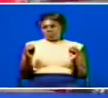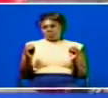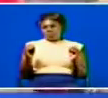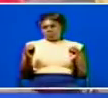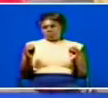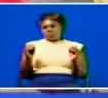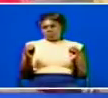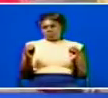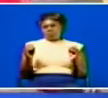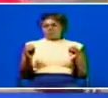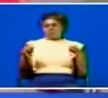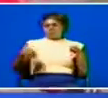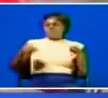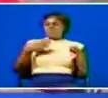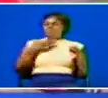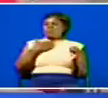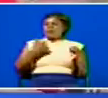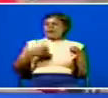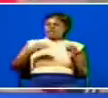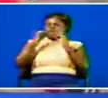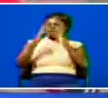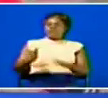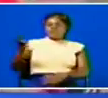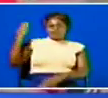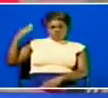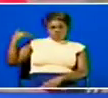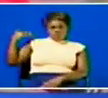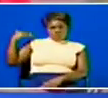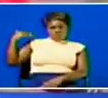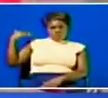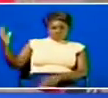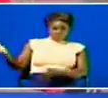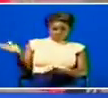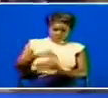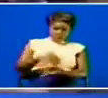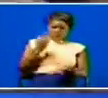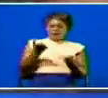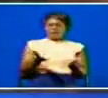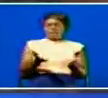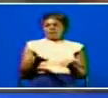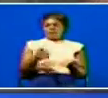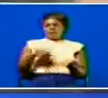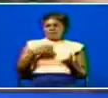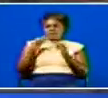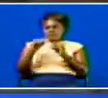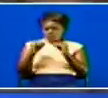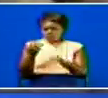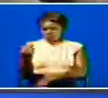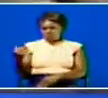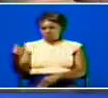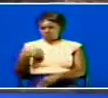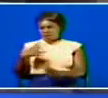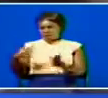Kwa hivyo tunataka yule mwalimu alikuwa yetu arudishiwe sisi. Mimi ndo nasomesha watoto, ninaenda